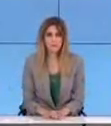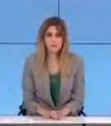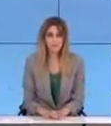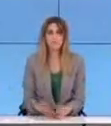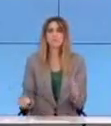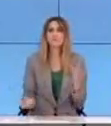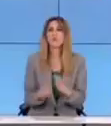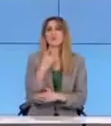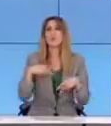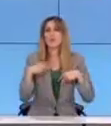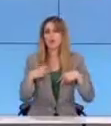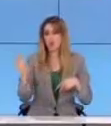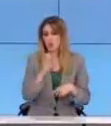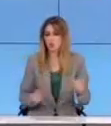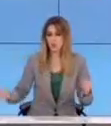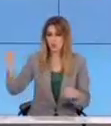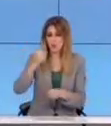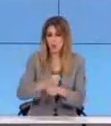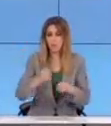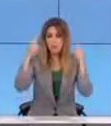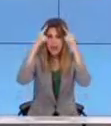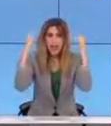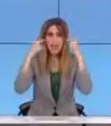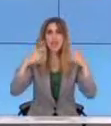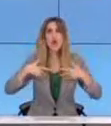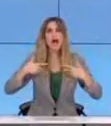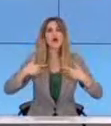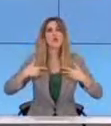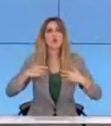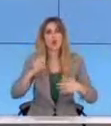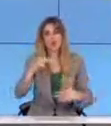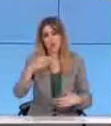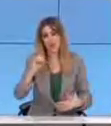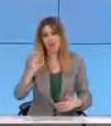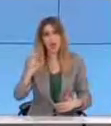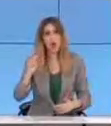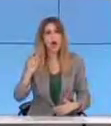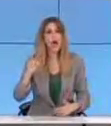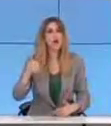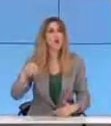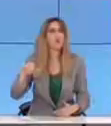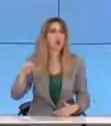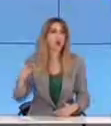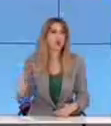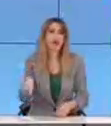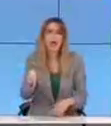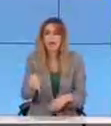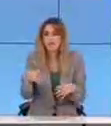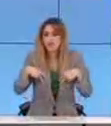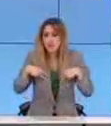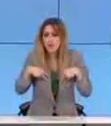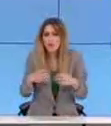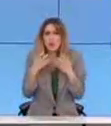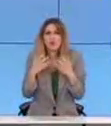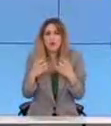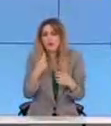βήματα της άψογης και δημιουργικής συνεργασίας. Και βεβαίως οφείλω να απολογηθώ